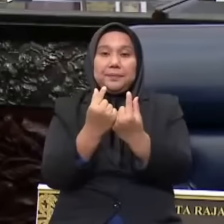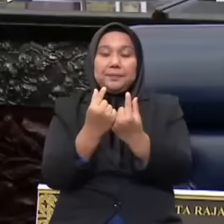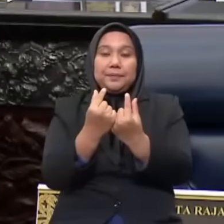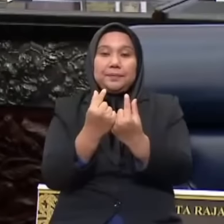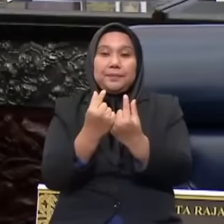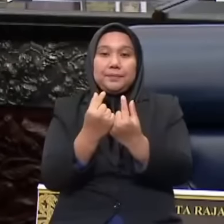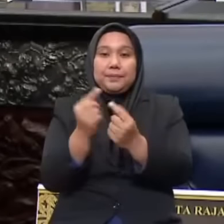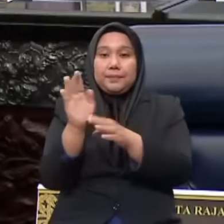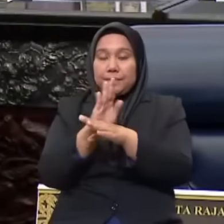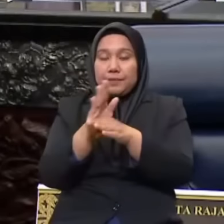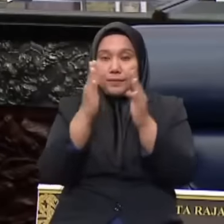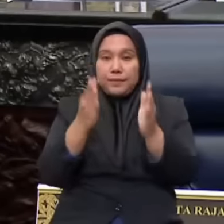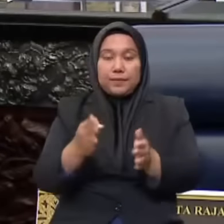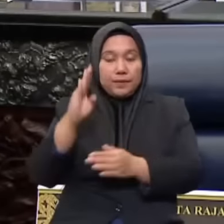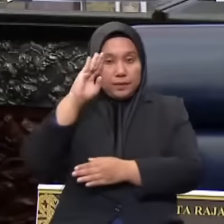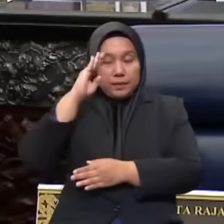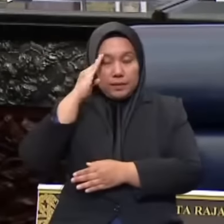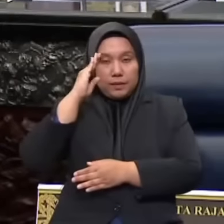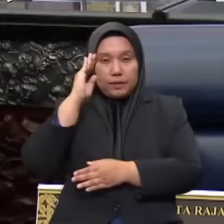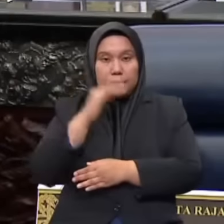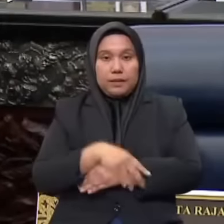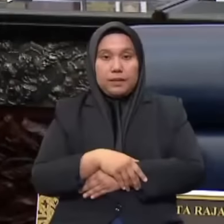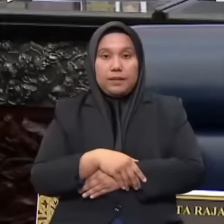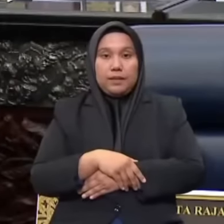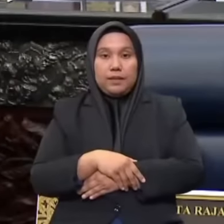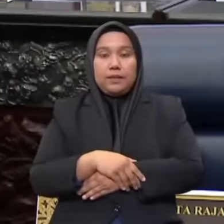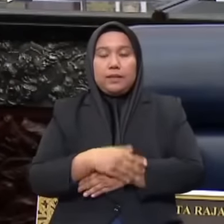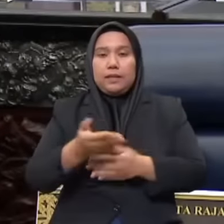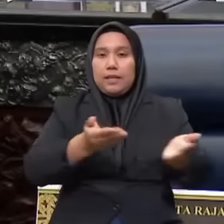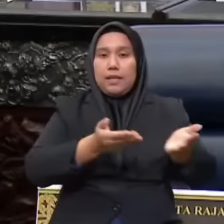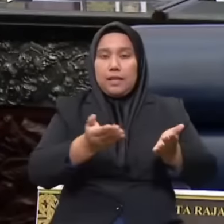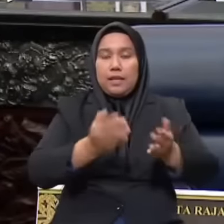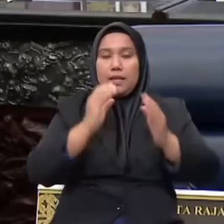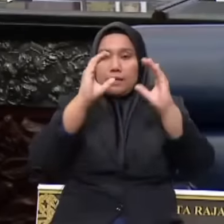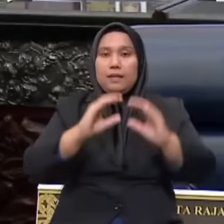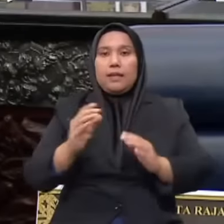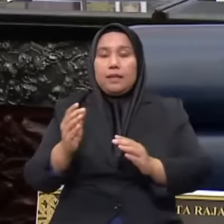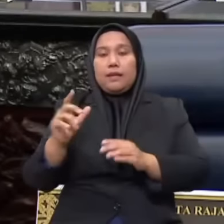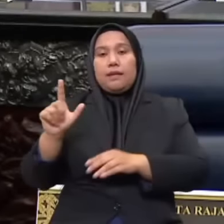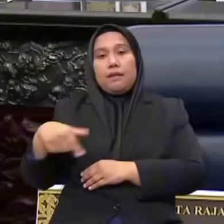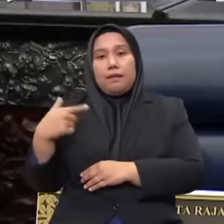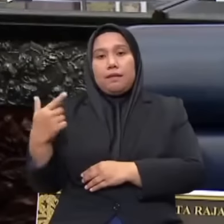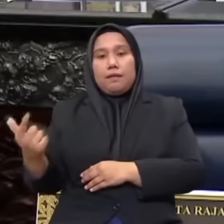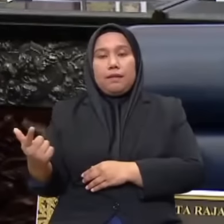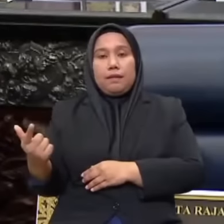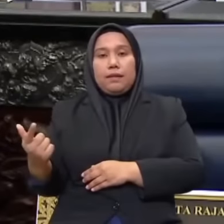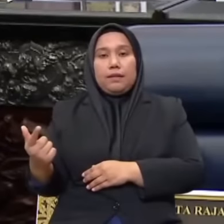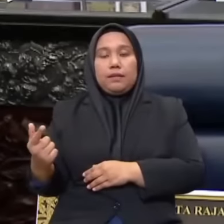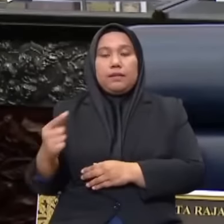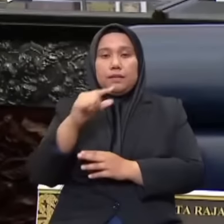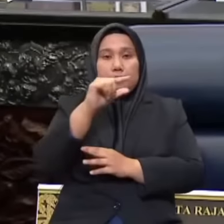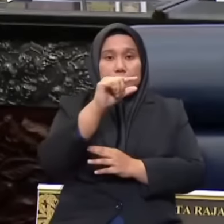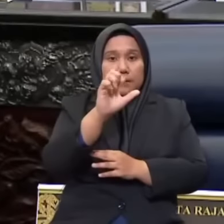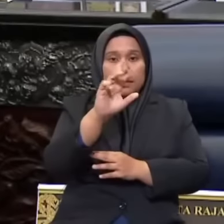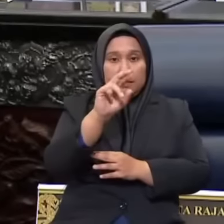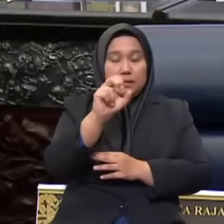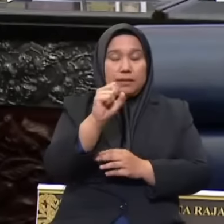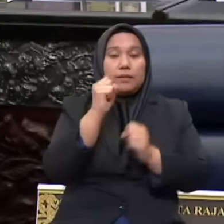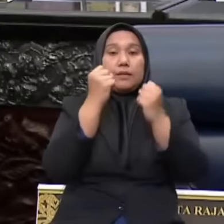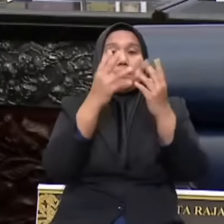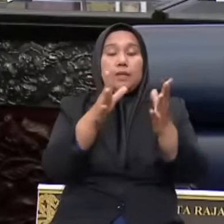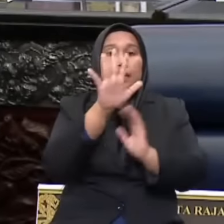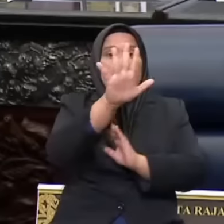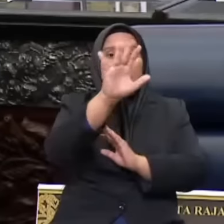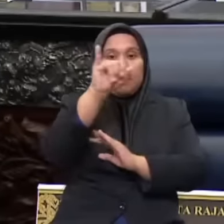Bumi Putera itu dilayan secara berlainan. Selama ini kalau geran sebanyak 5 juta